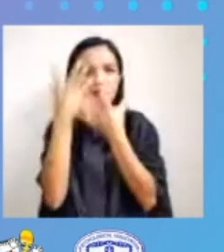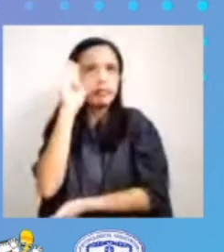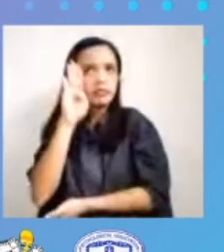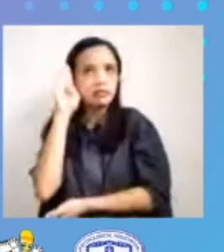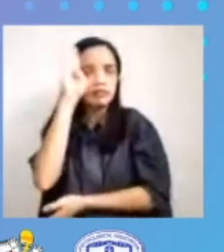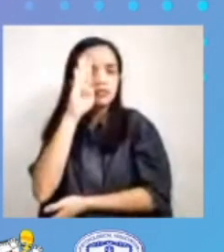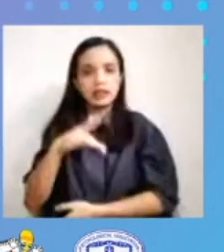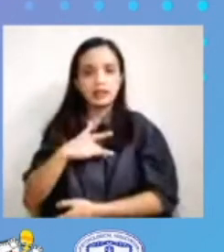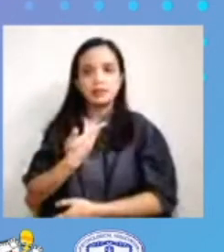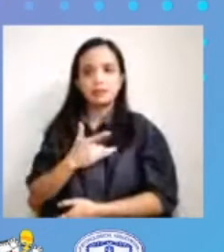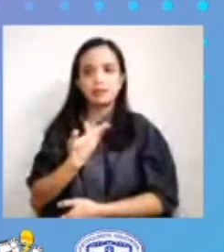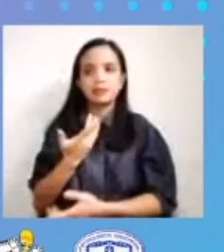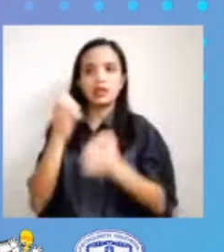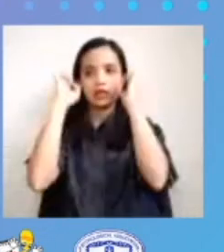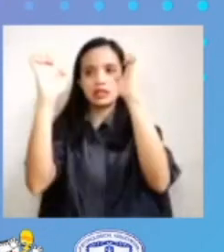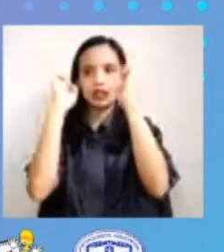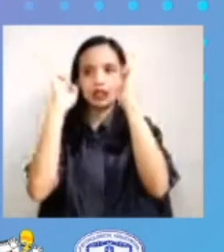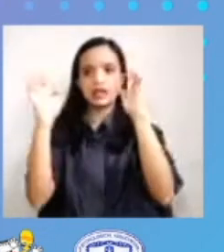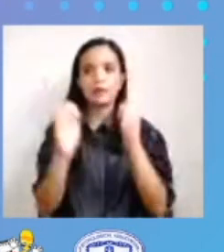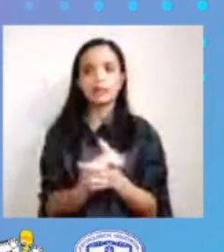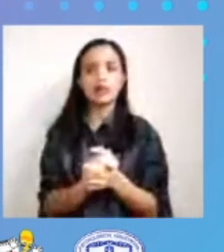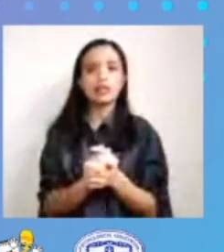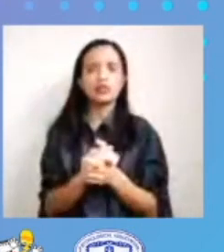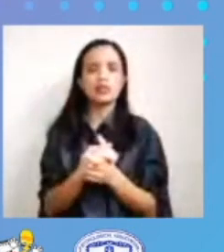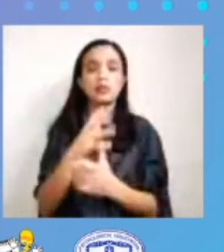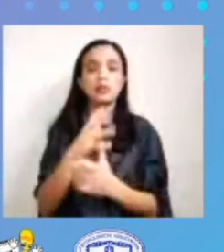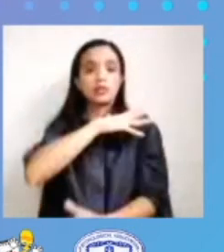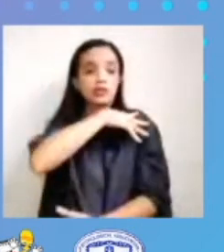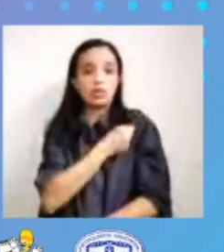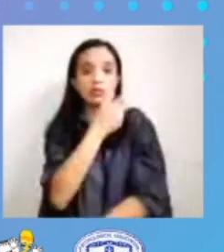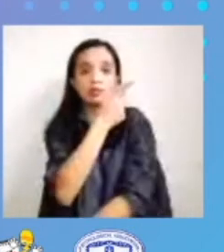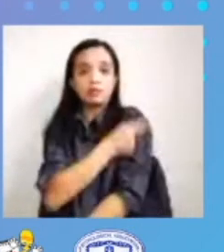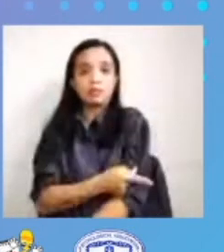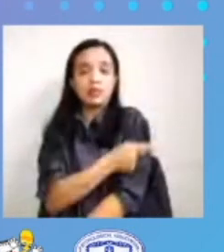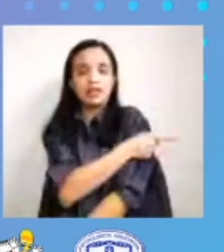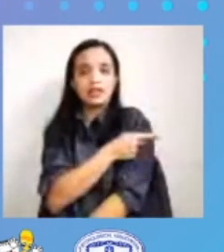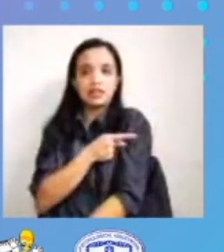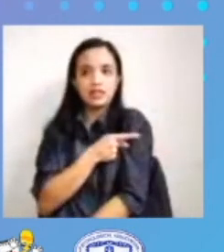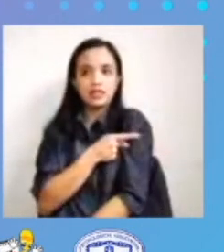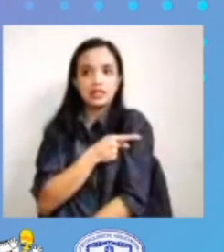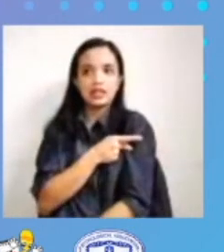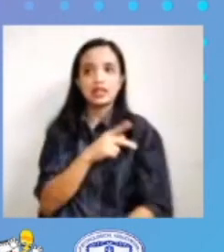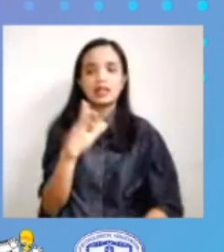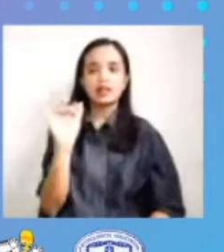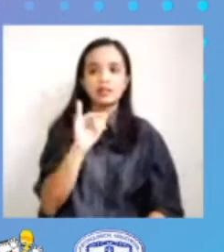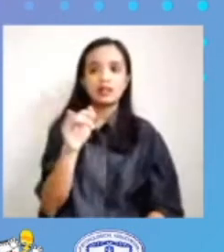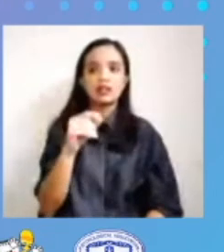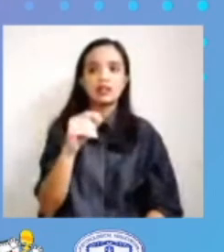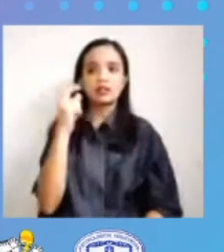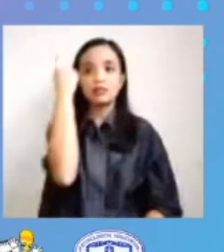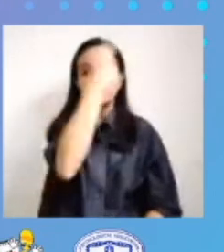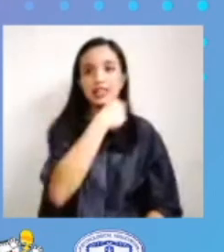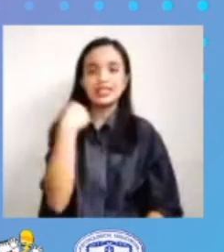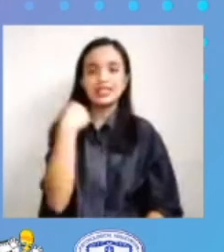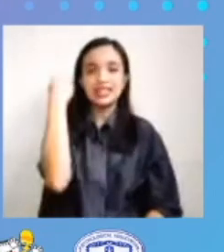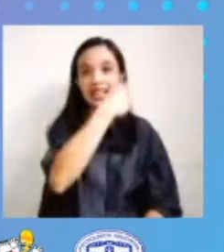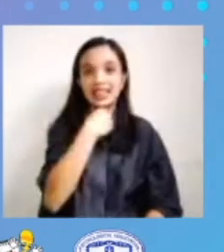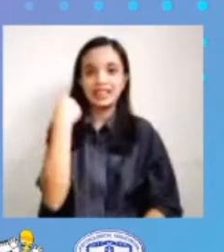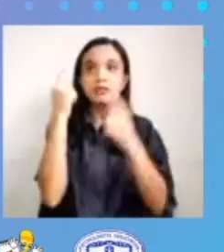still need to, function and they're still functioning. Mapapansin mo pag gumaganon ka, dito nagkakaroon